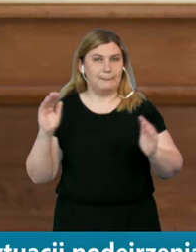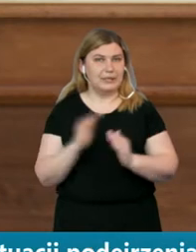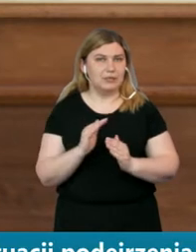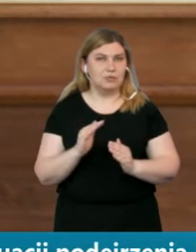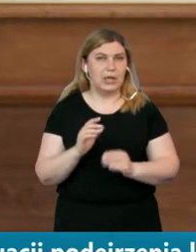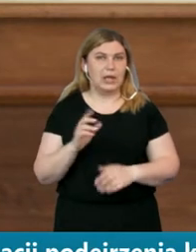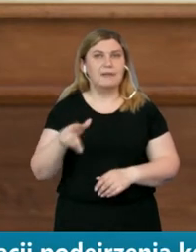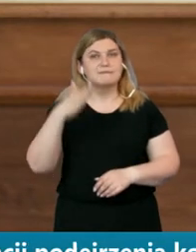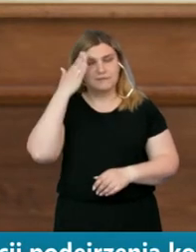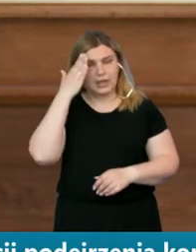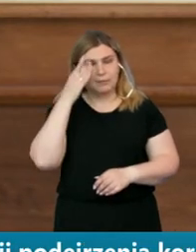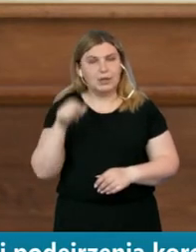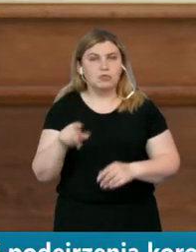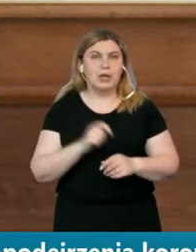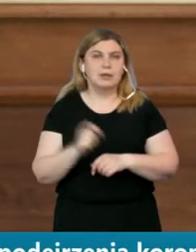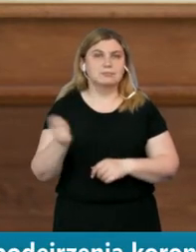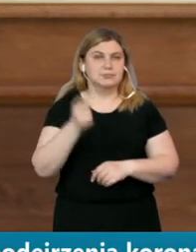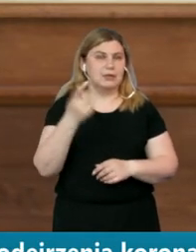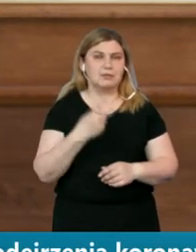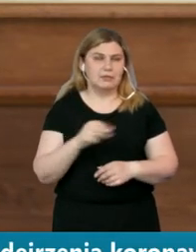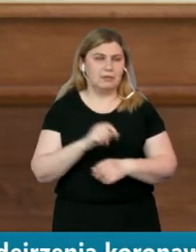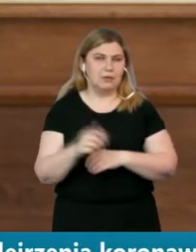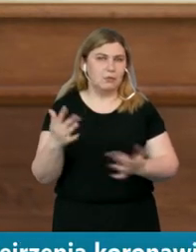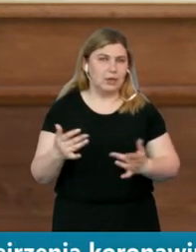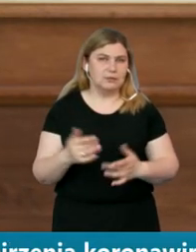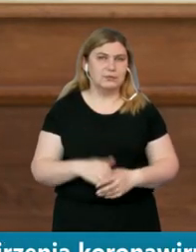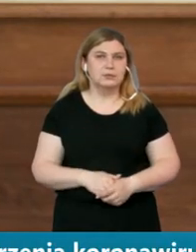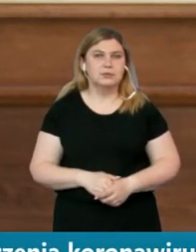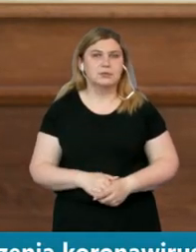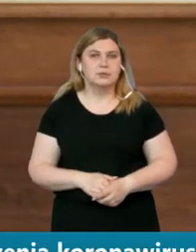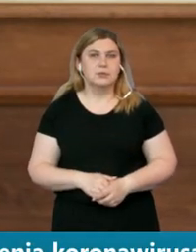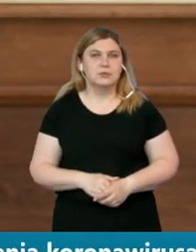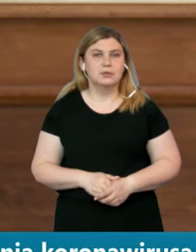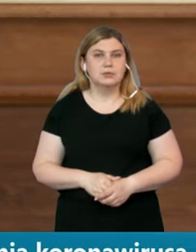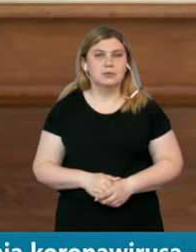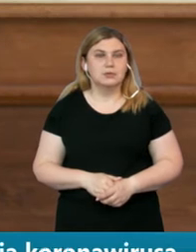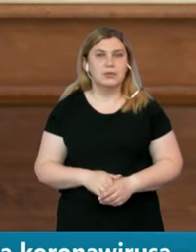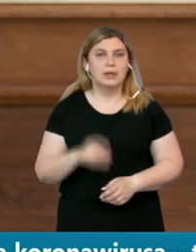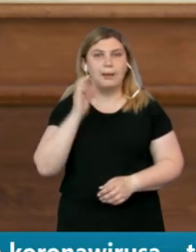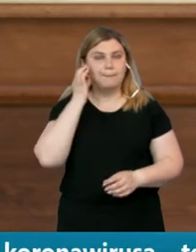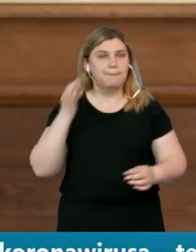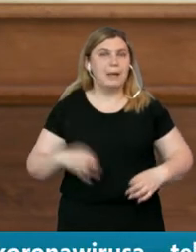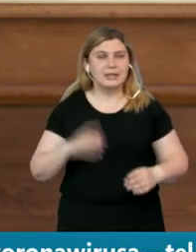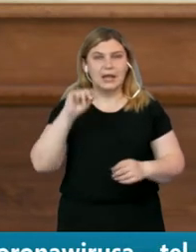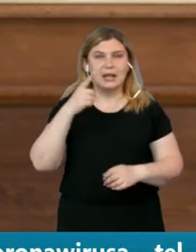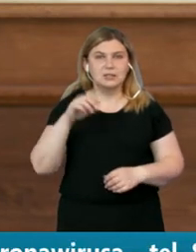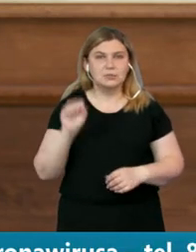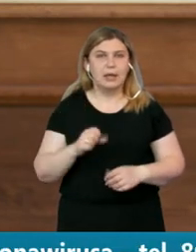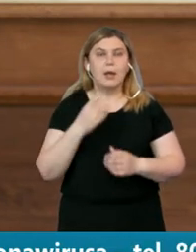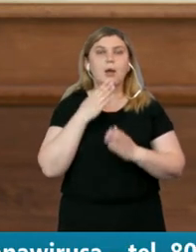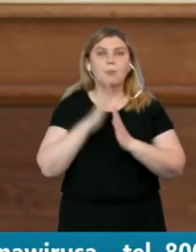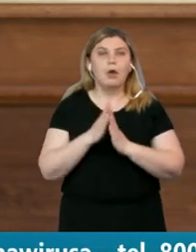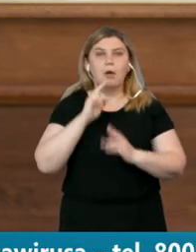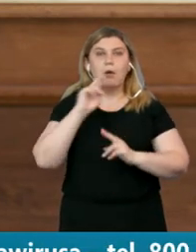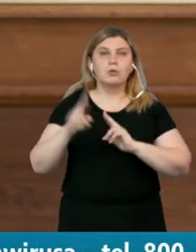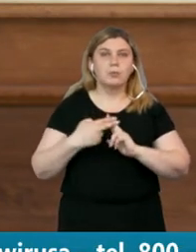wiemy, że ten przejazd nie jest łatwy i nie będzie jeszcze przez chwilę. Pani Elżbieta pyta, poproszę o konkretną odpowiedź, dlaczego tyle